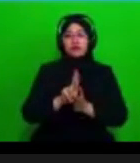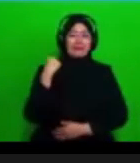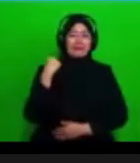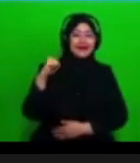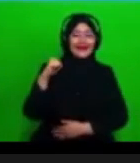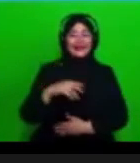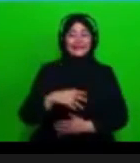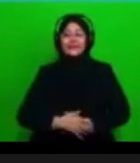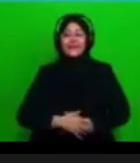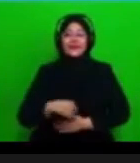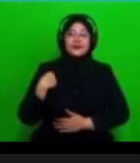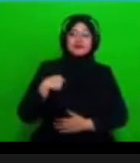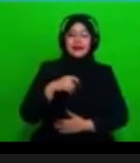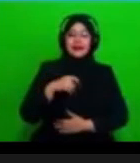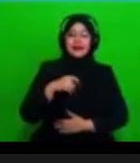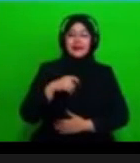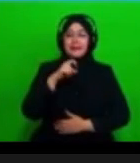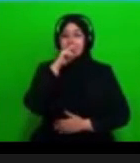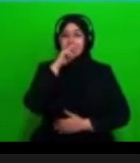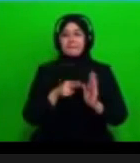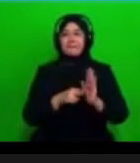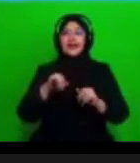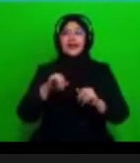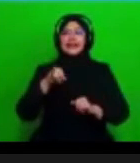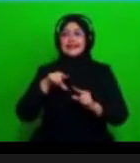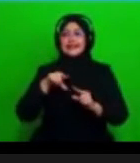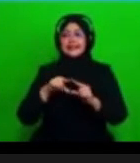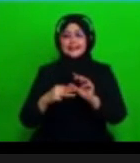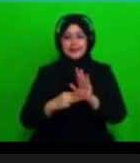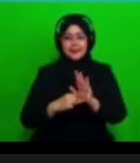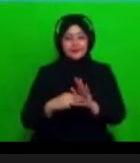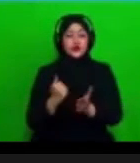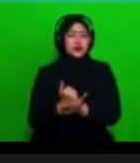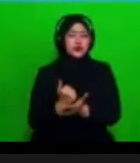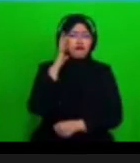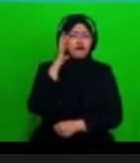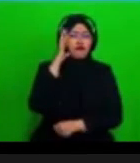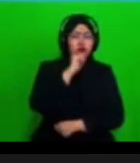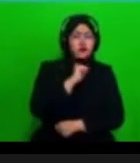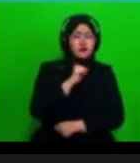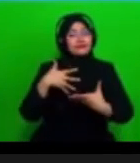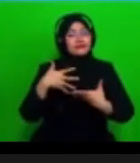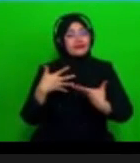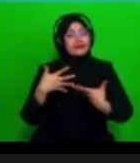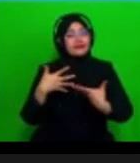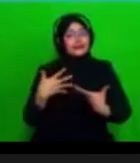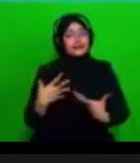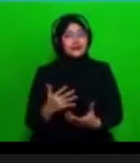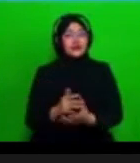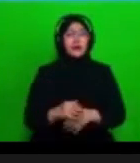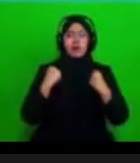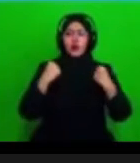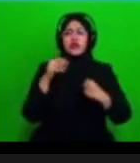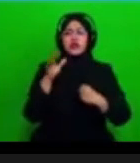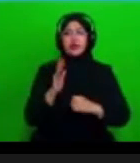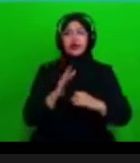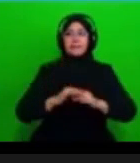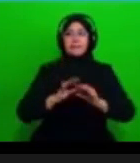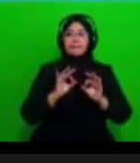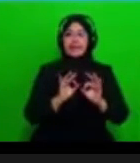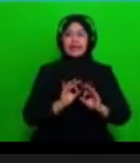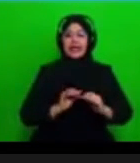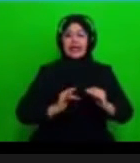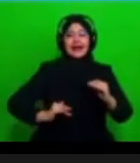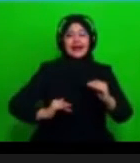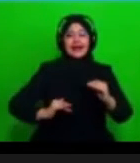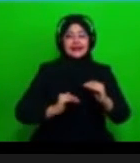dan Pak Nizam, kita semua sebenarnya sangat concern pada tadi. Kalau kita sudah perkuat pendidikan